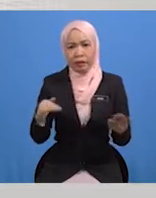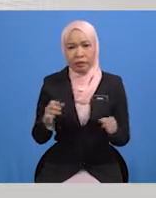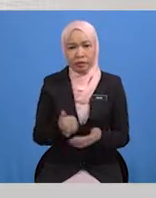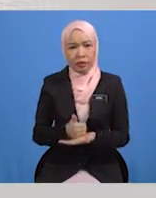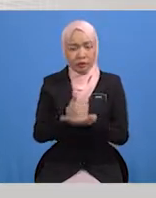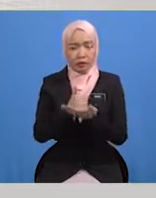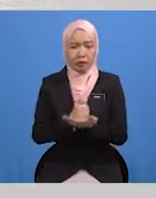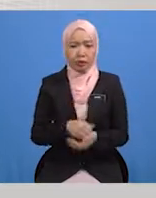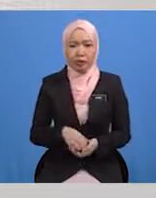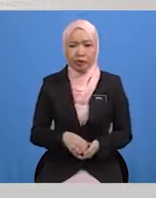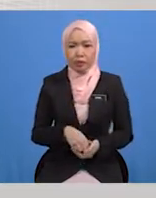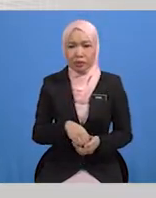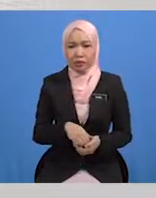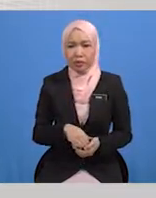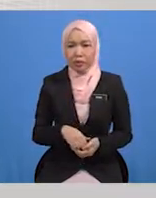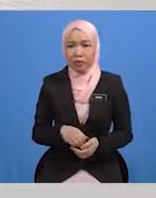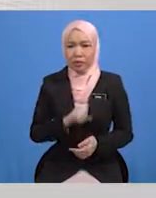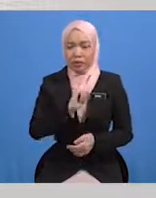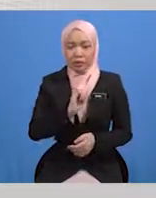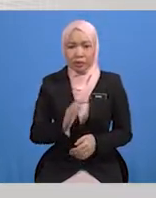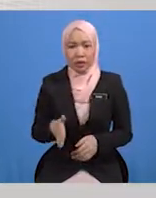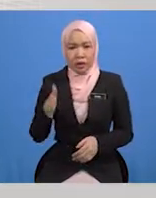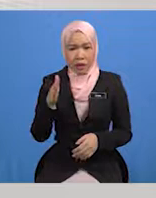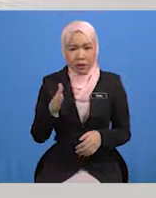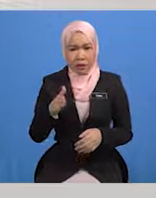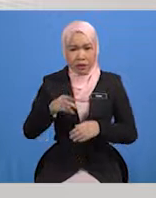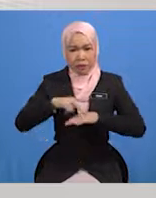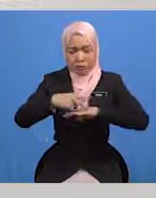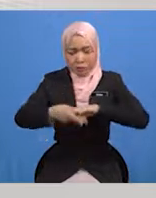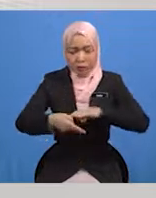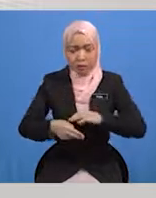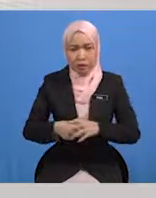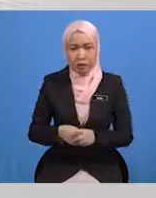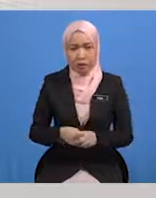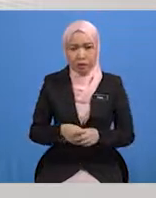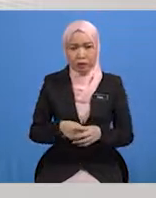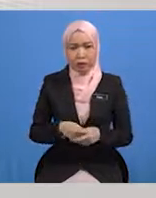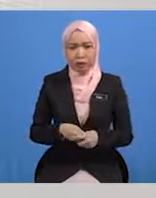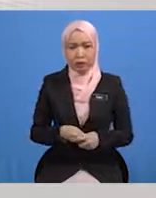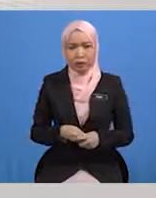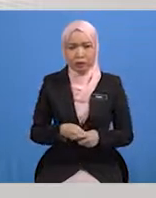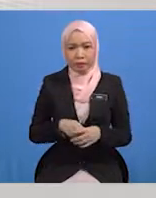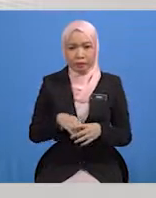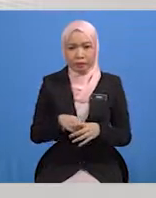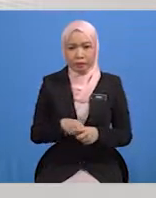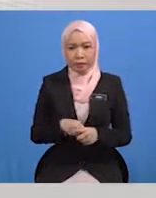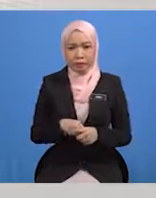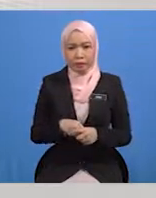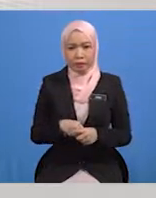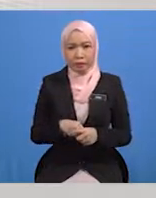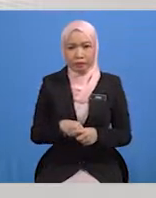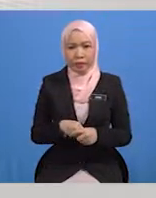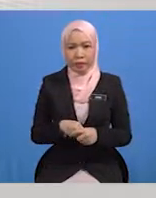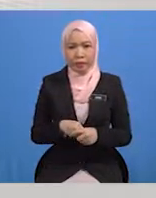akan terjun dari Bukit Gondol. Atau Siah terjun dalam kolam buta Pak Leh Lak-Lak.